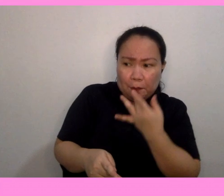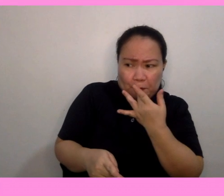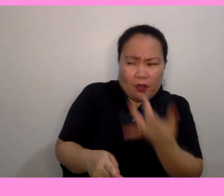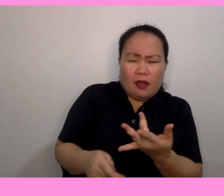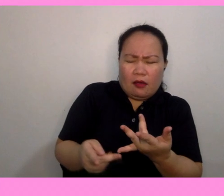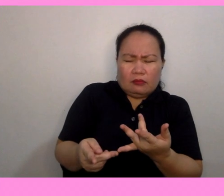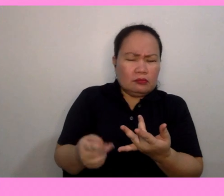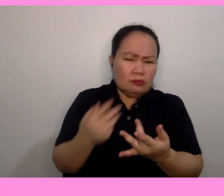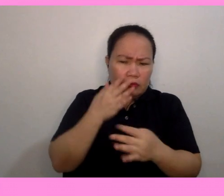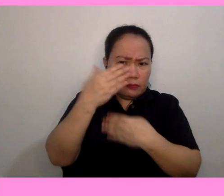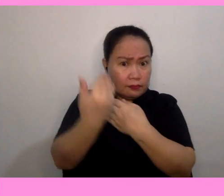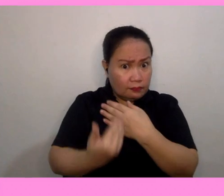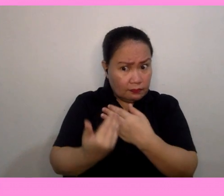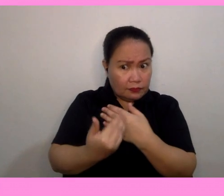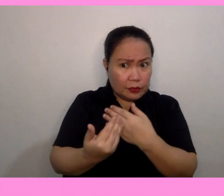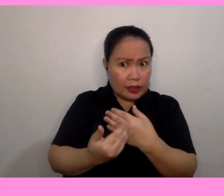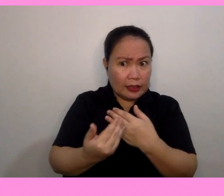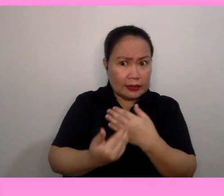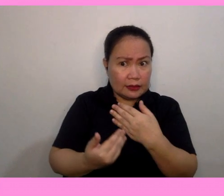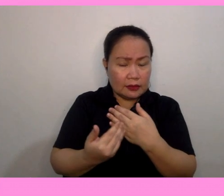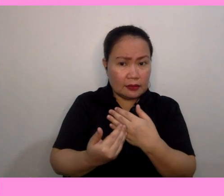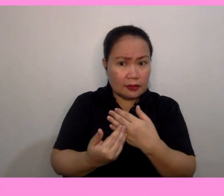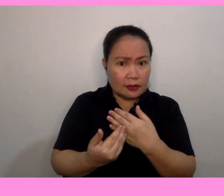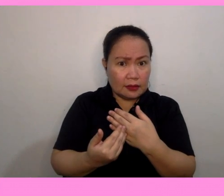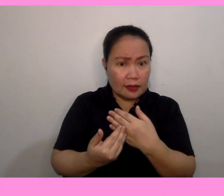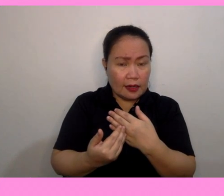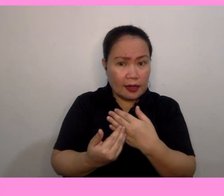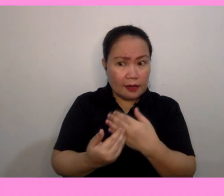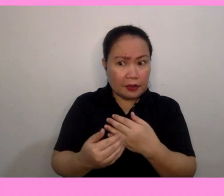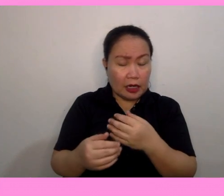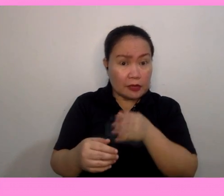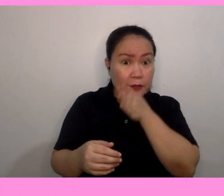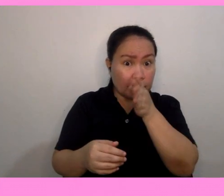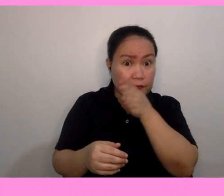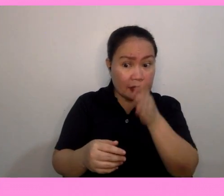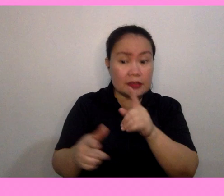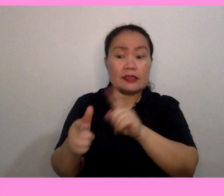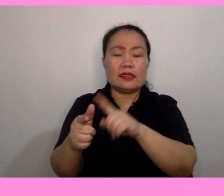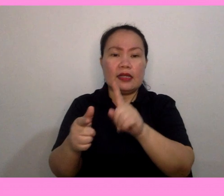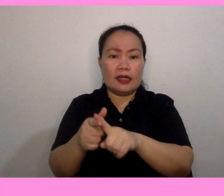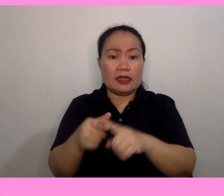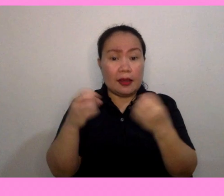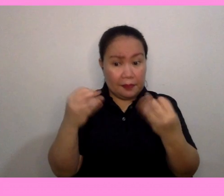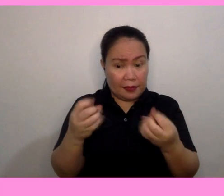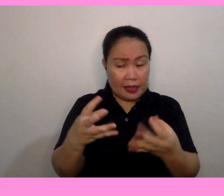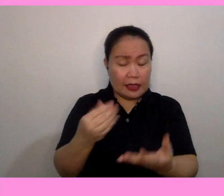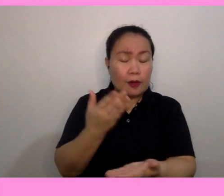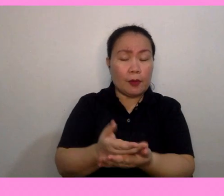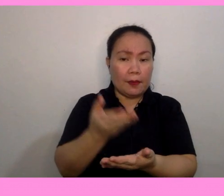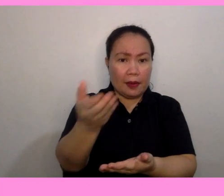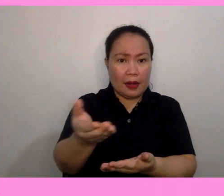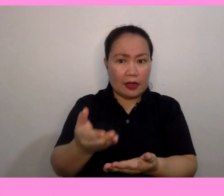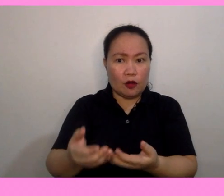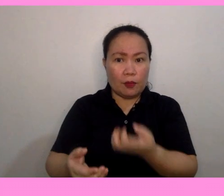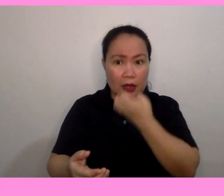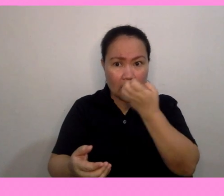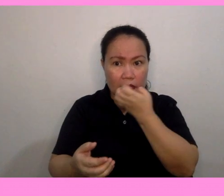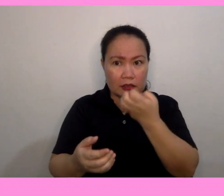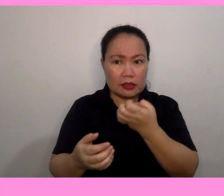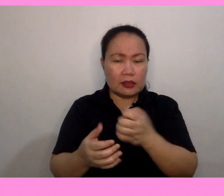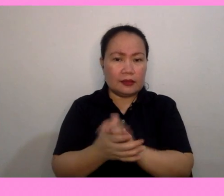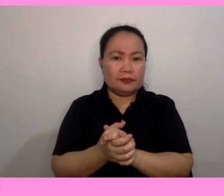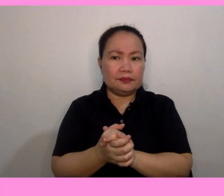naaayon ang pandesal sa iyong panlasa bilang pang-almusal, mas marami ang makakain mo nito kaysa sa